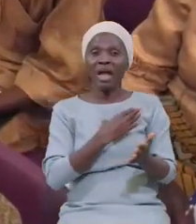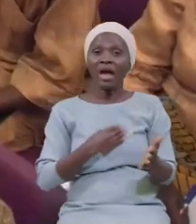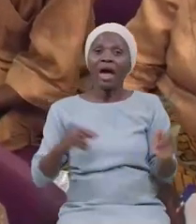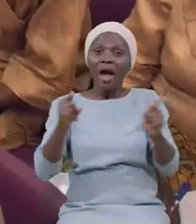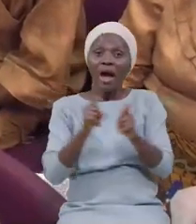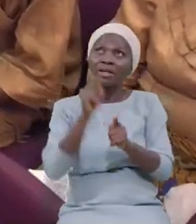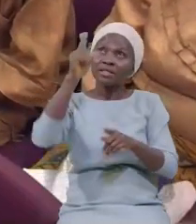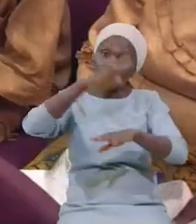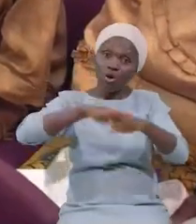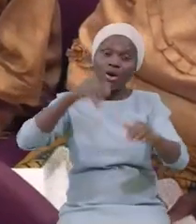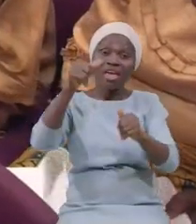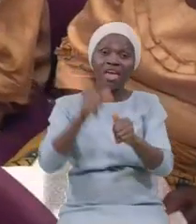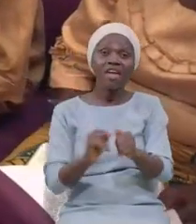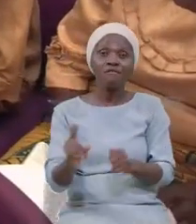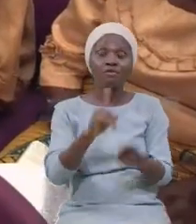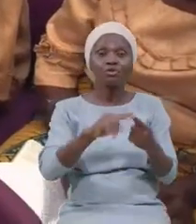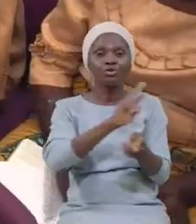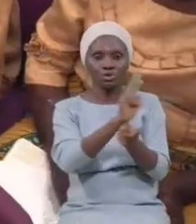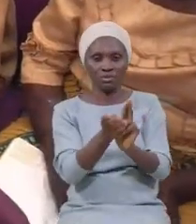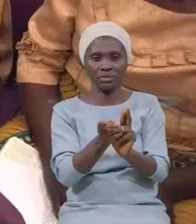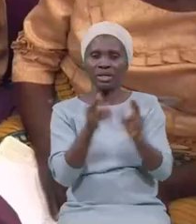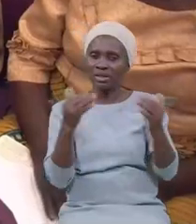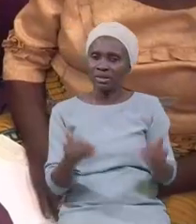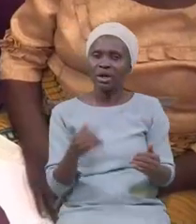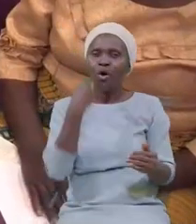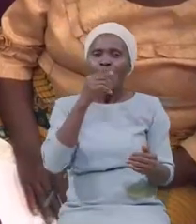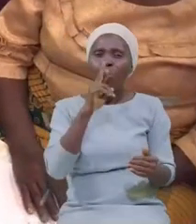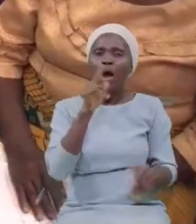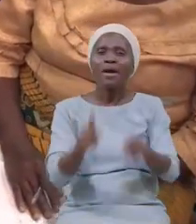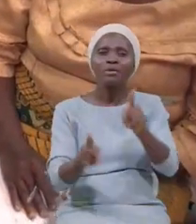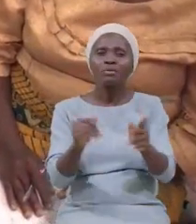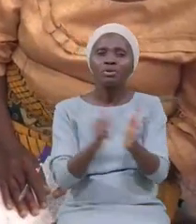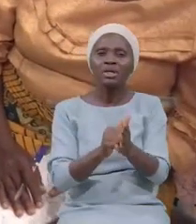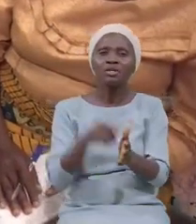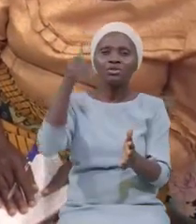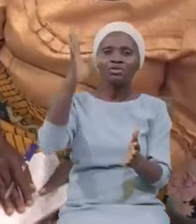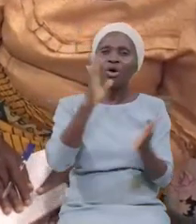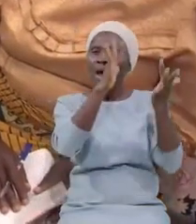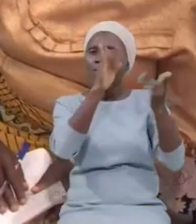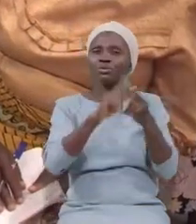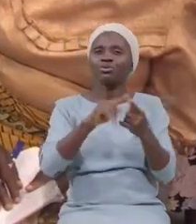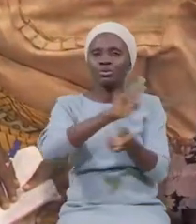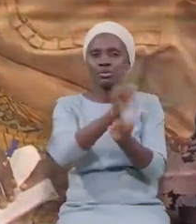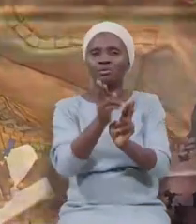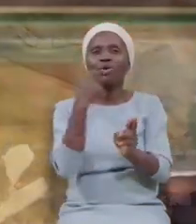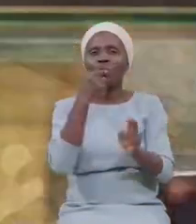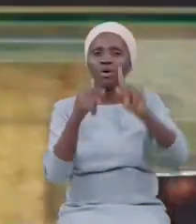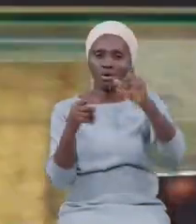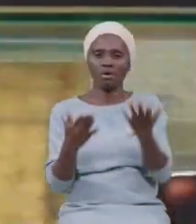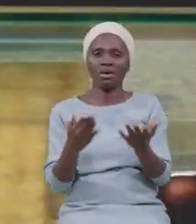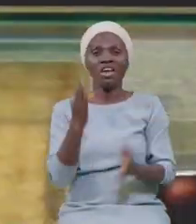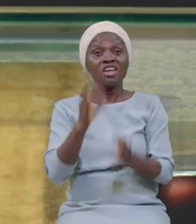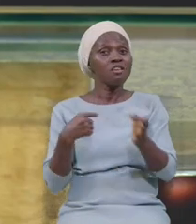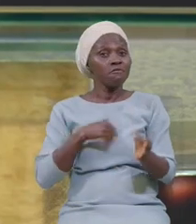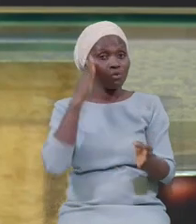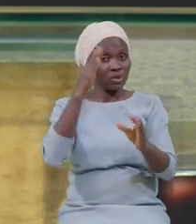à la repentance, c'est nous. C'est à nous. C'est de nous que Dieu espère cette